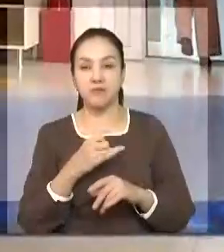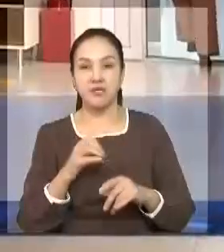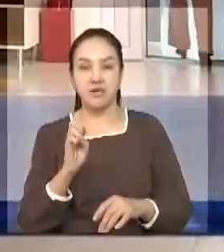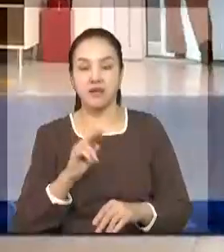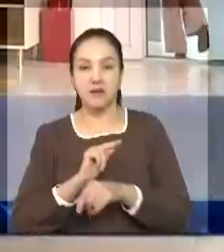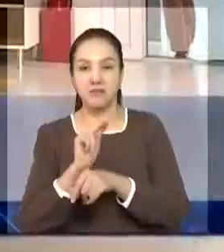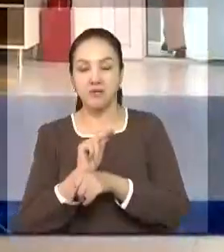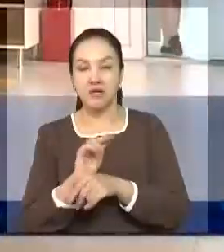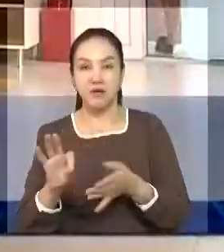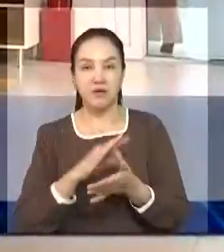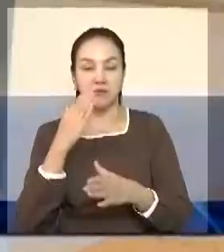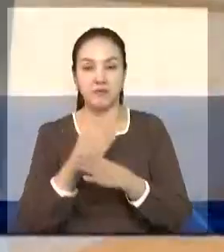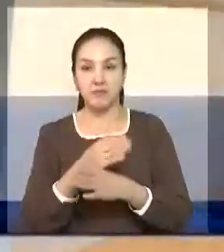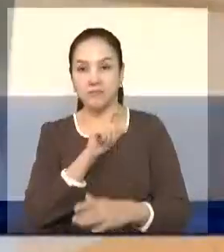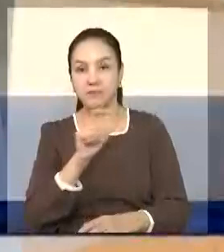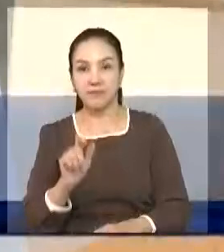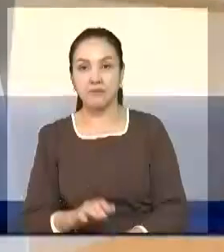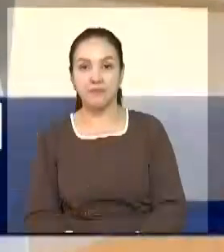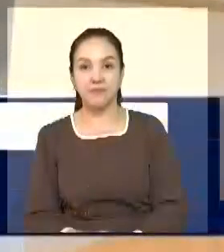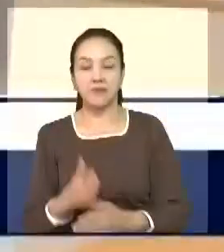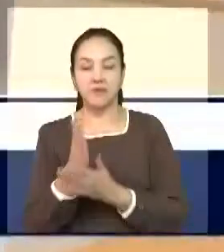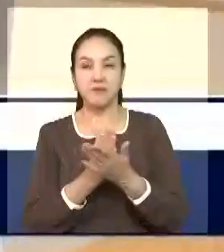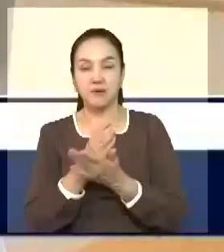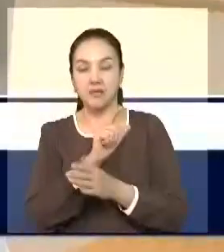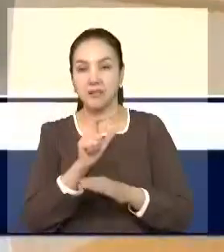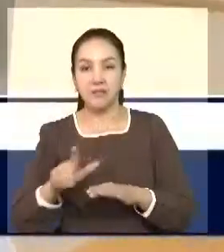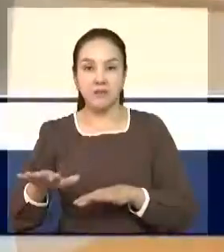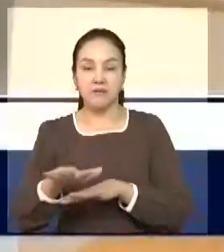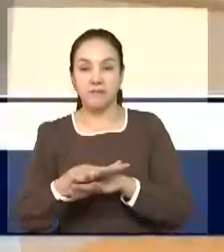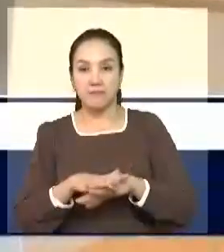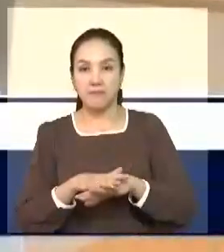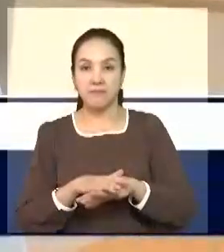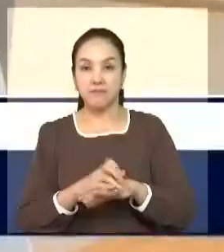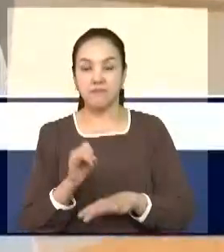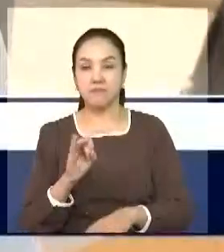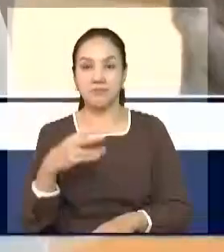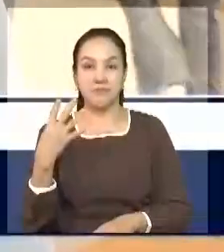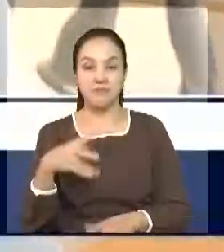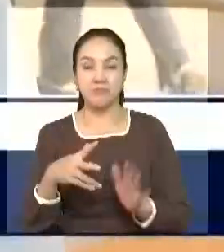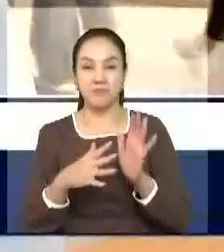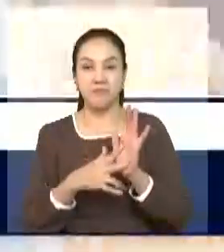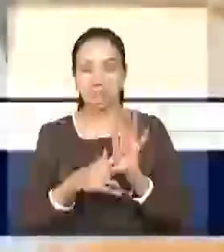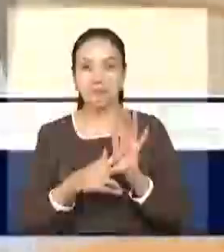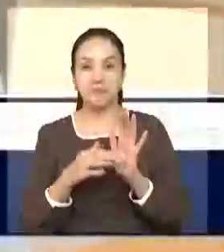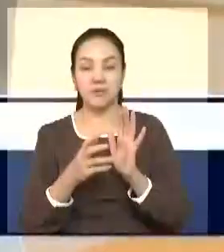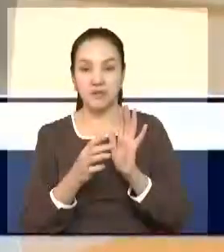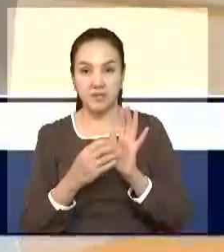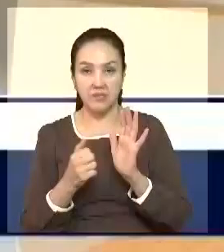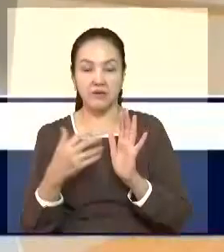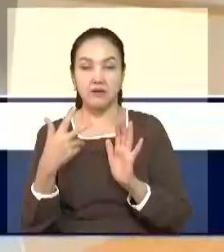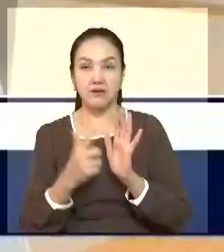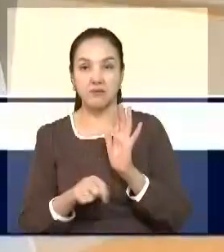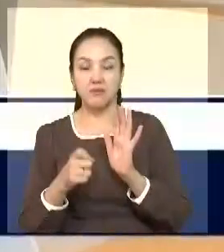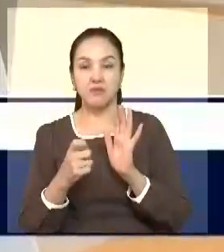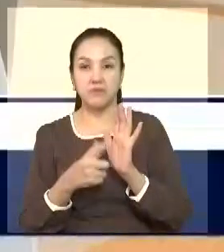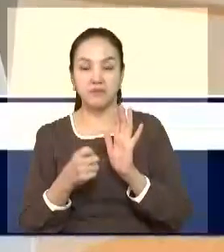обучены оказывать экстренную помощь жителям. Обслуживает население по территории Алгинского района 39-724. У нас также